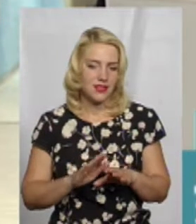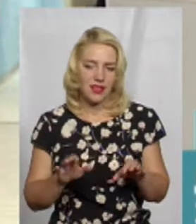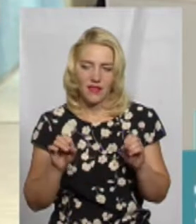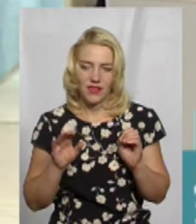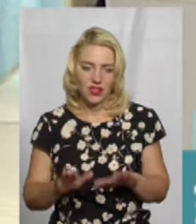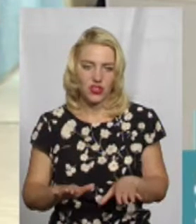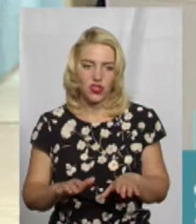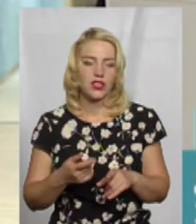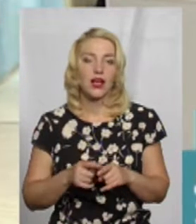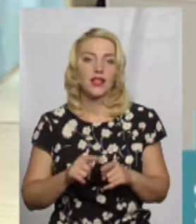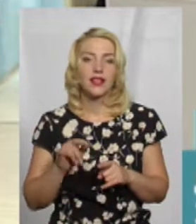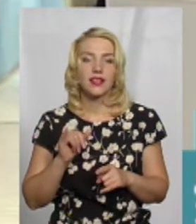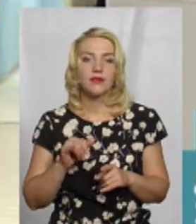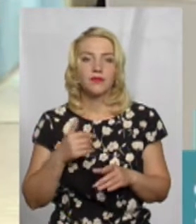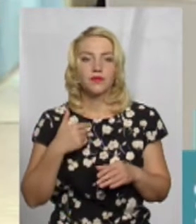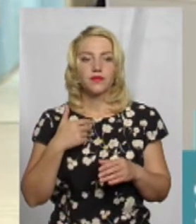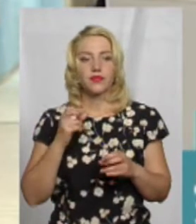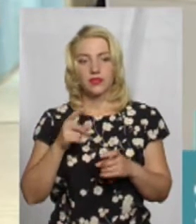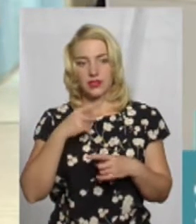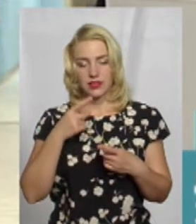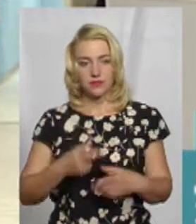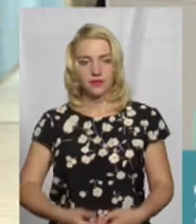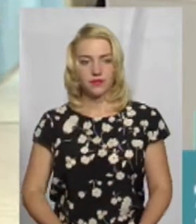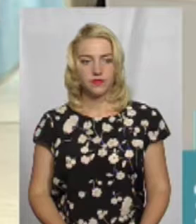це кнопка – це так.